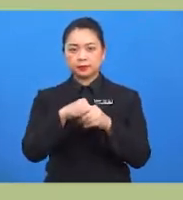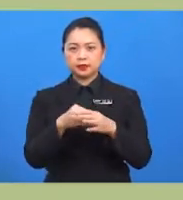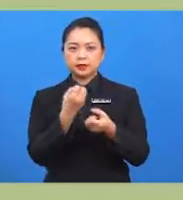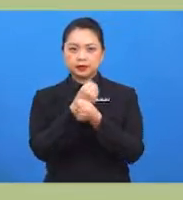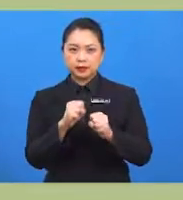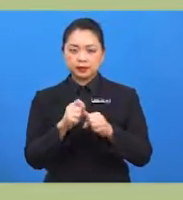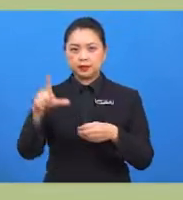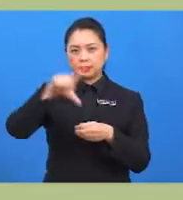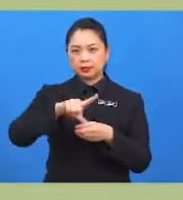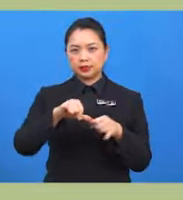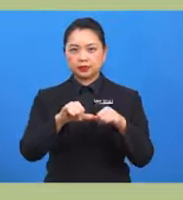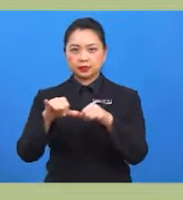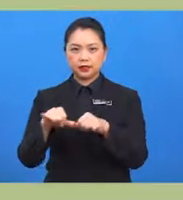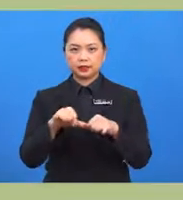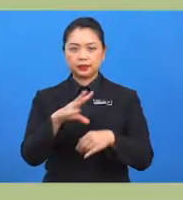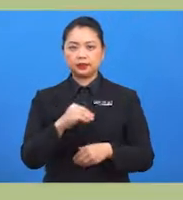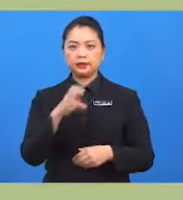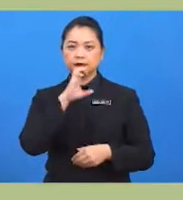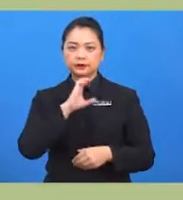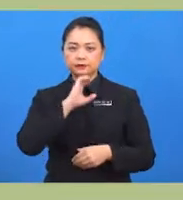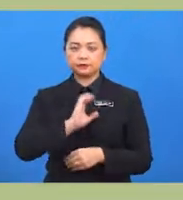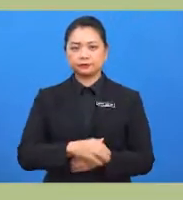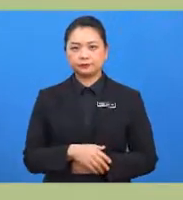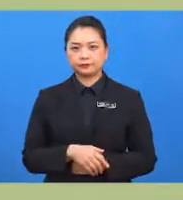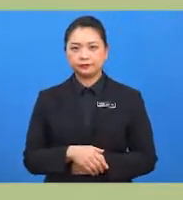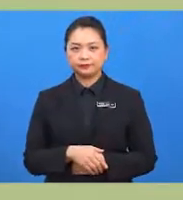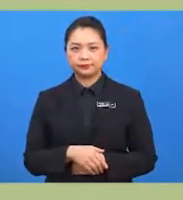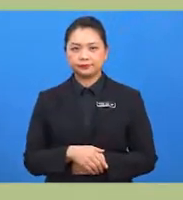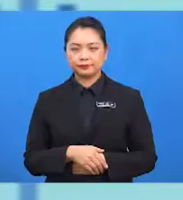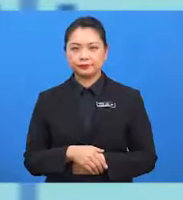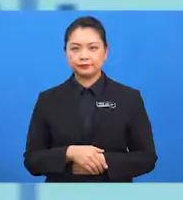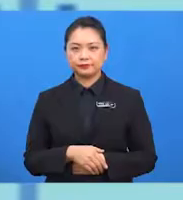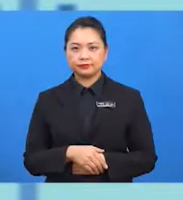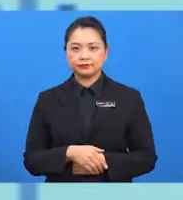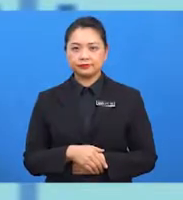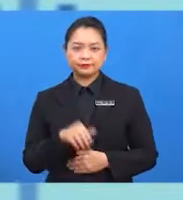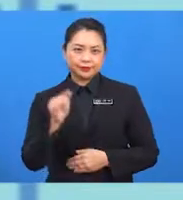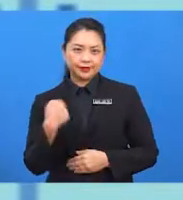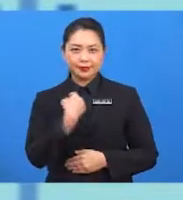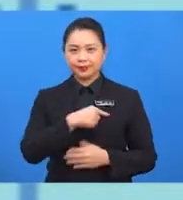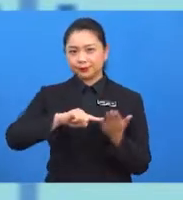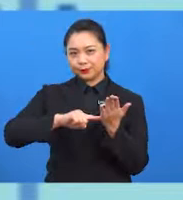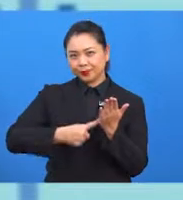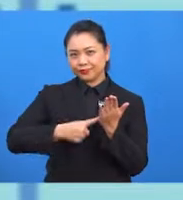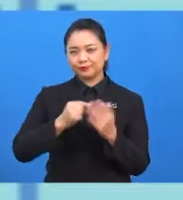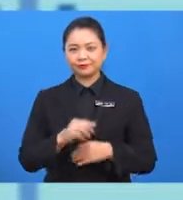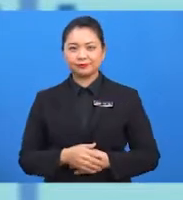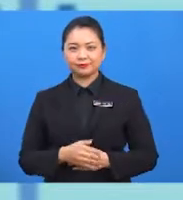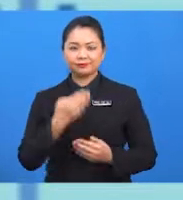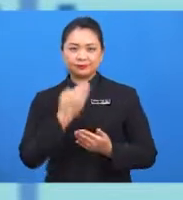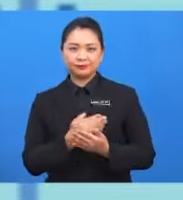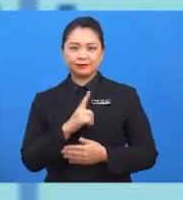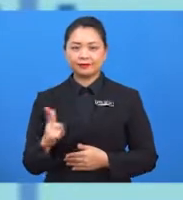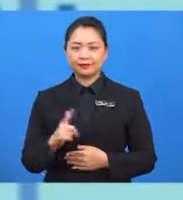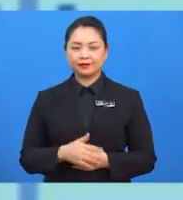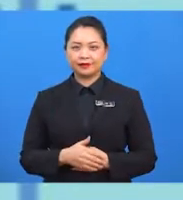penyediaan larutan piawai dan pencairan boleh ketemu DKI Hai Mbak Ila